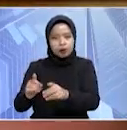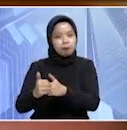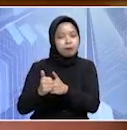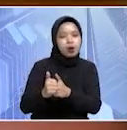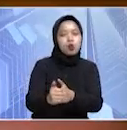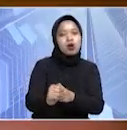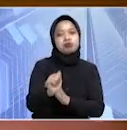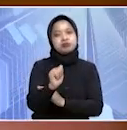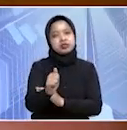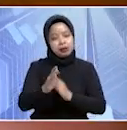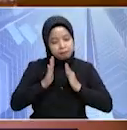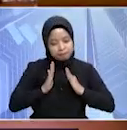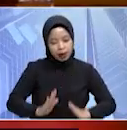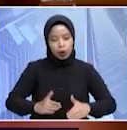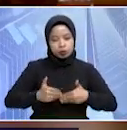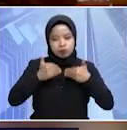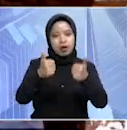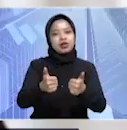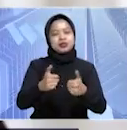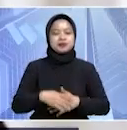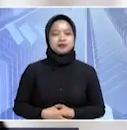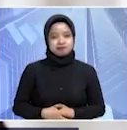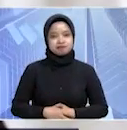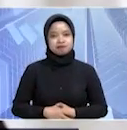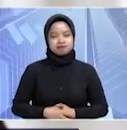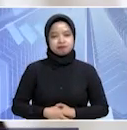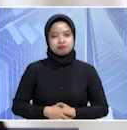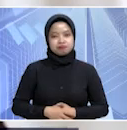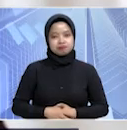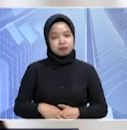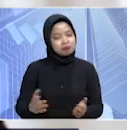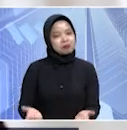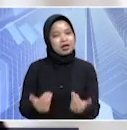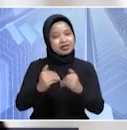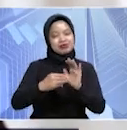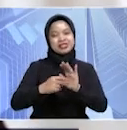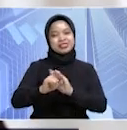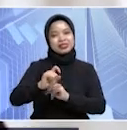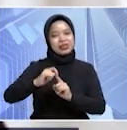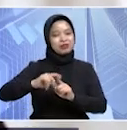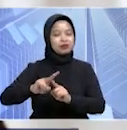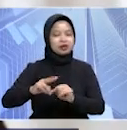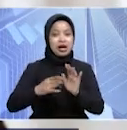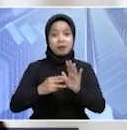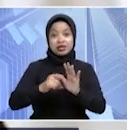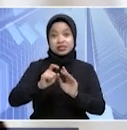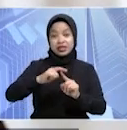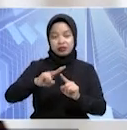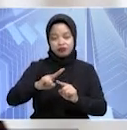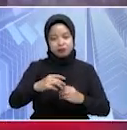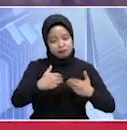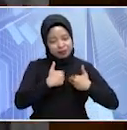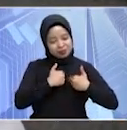tuntunan untuk berperilaku lebih baik. Bali bangkit bersama MNC TV. MNC TV